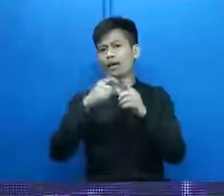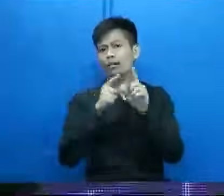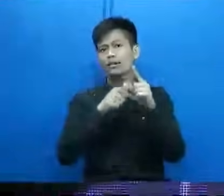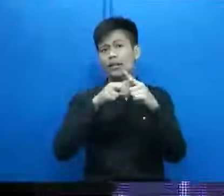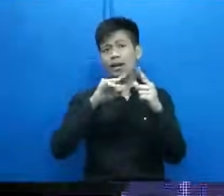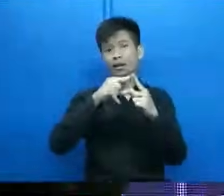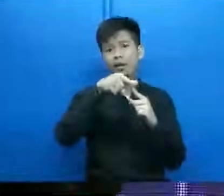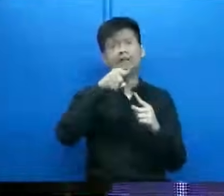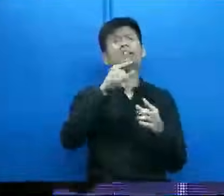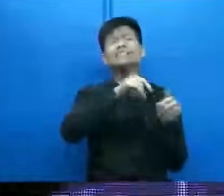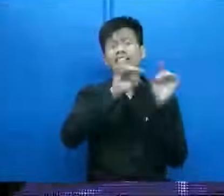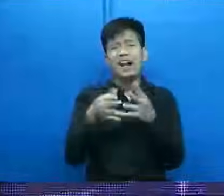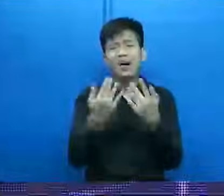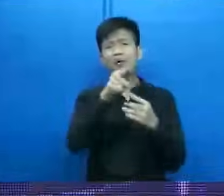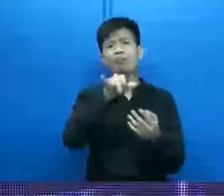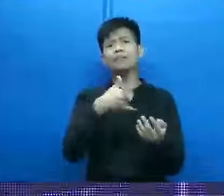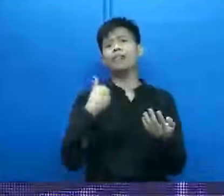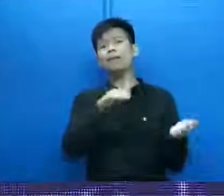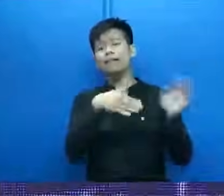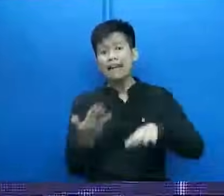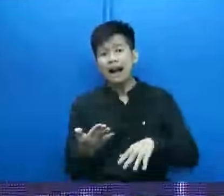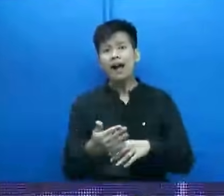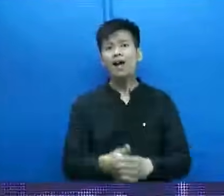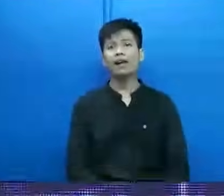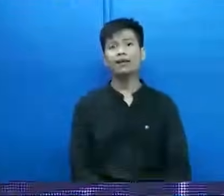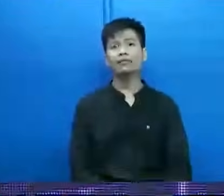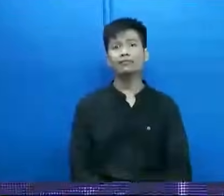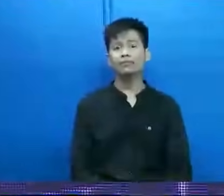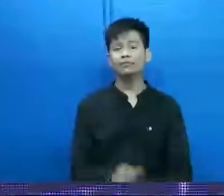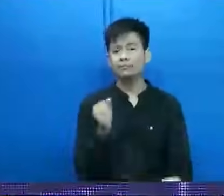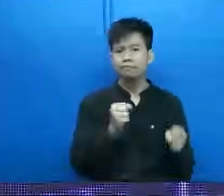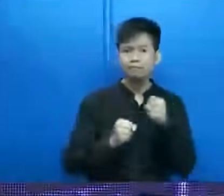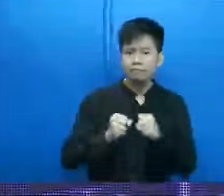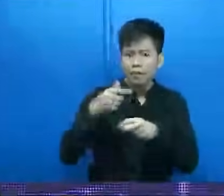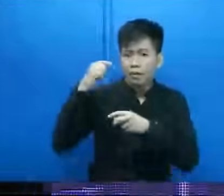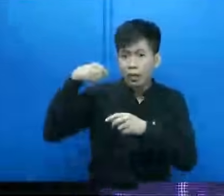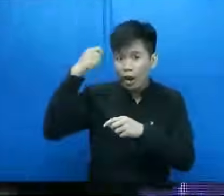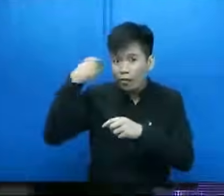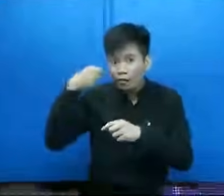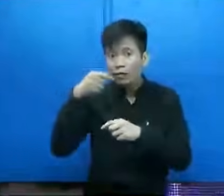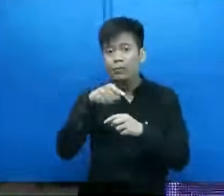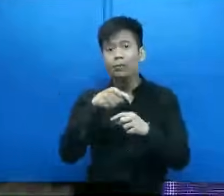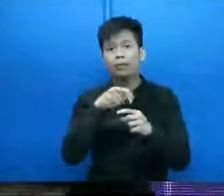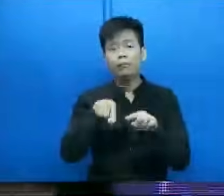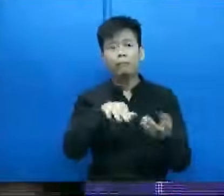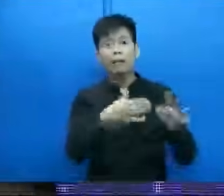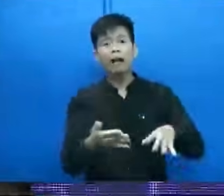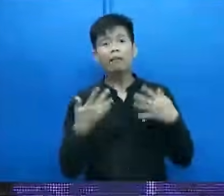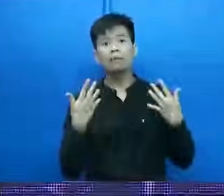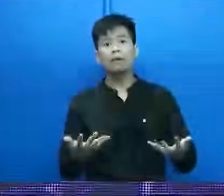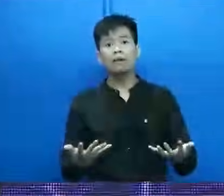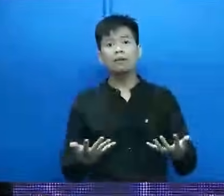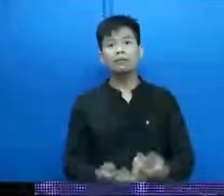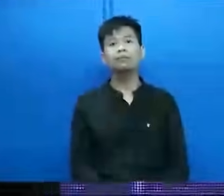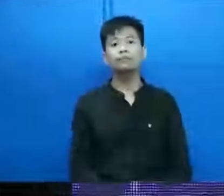wafat. Saya sering katakan begitu Anda melakukan adegan itu, Anda diwafatkan oleh Allah Subhanahu wa taala. Apa faedah Anda